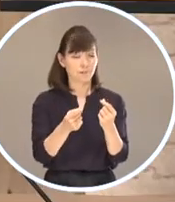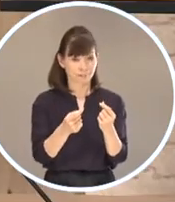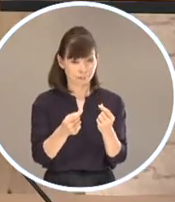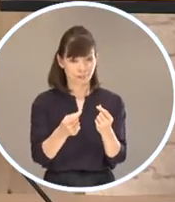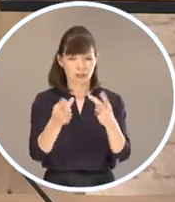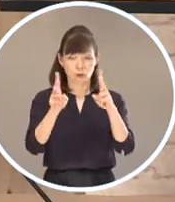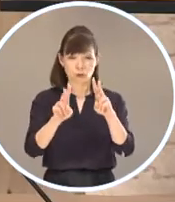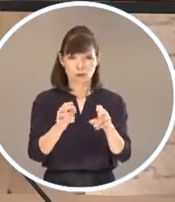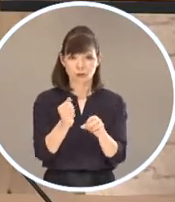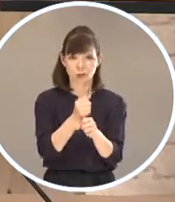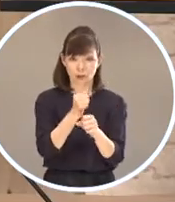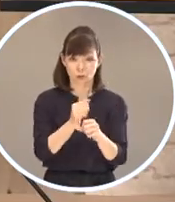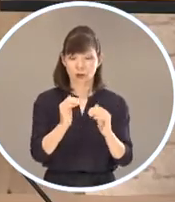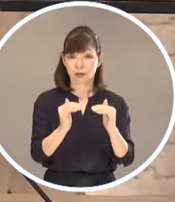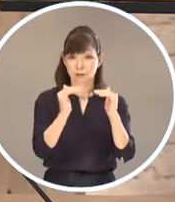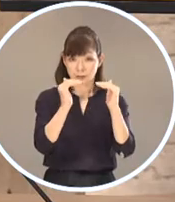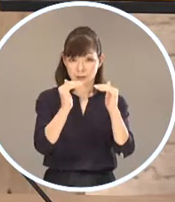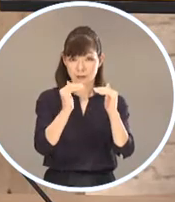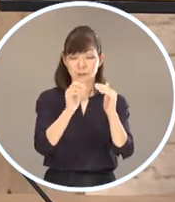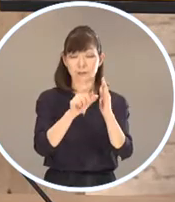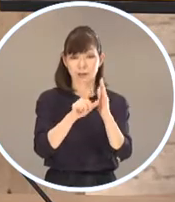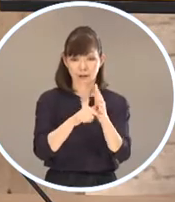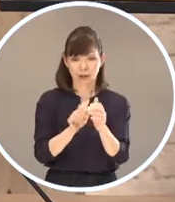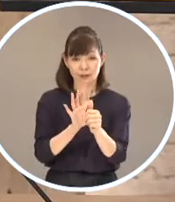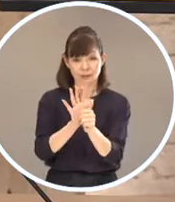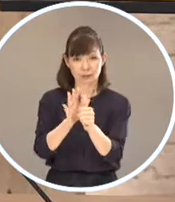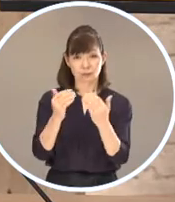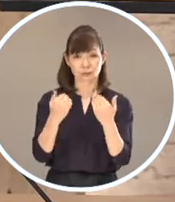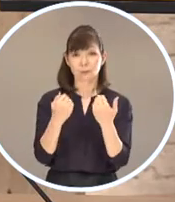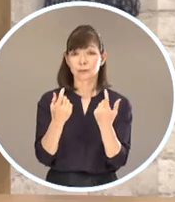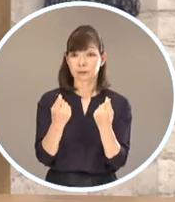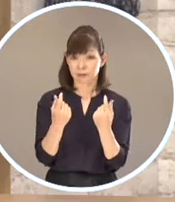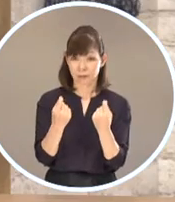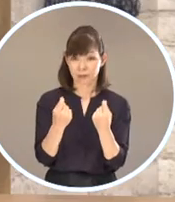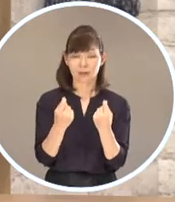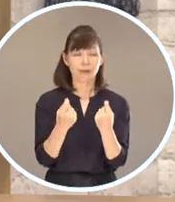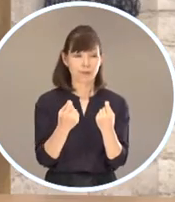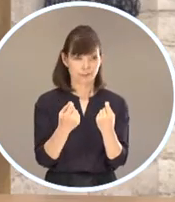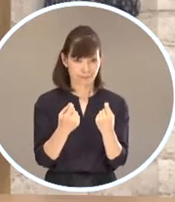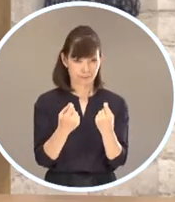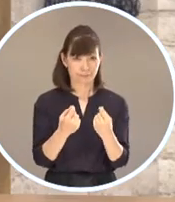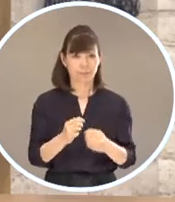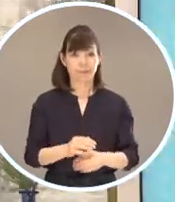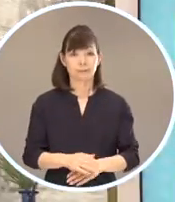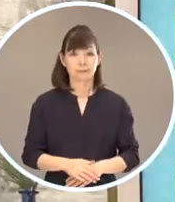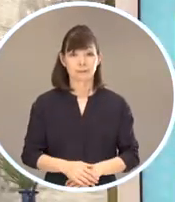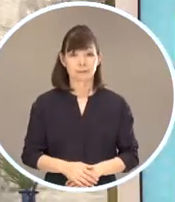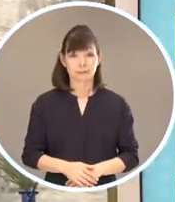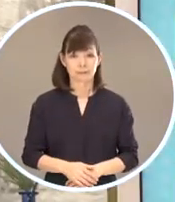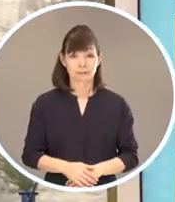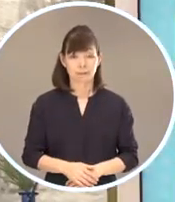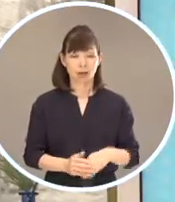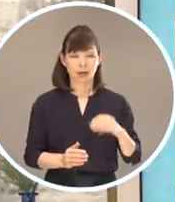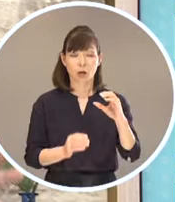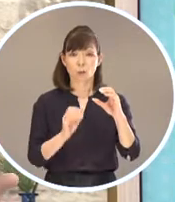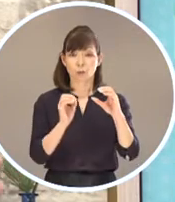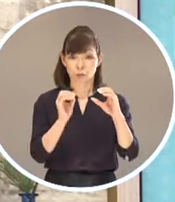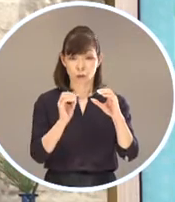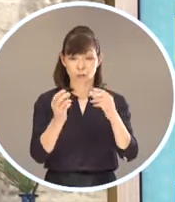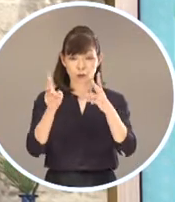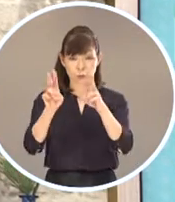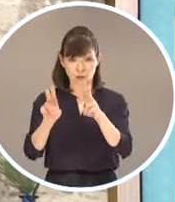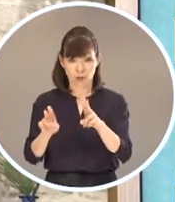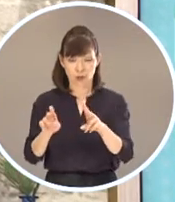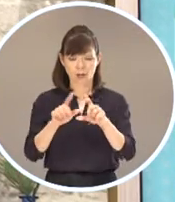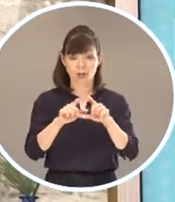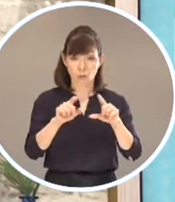島の産業が発展していくのであれば支援はやっぱり必要ですよね。 そうですね。 さあ、このカーボンニュートラル、広島、